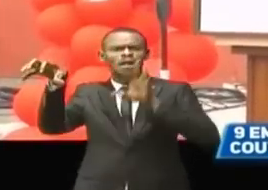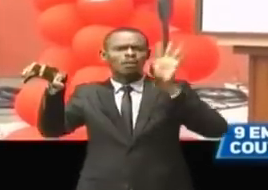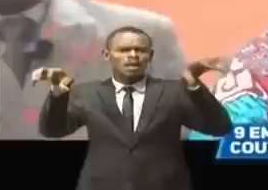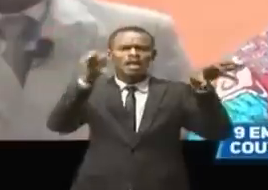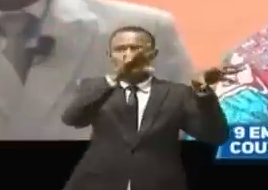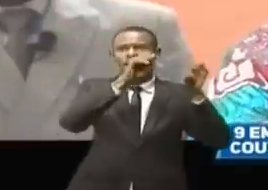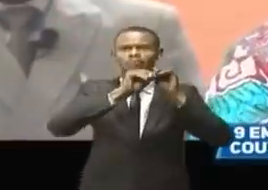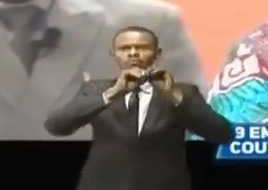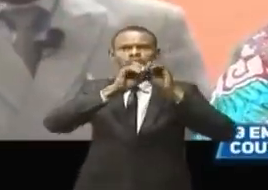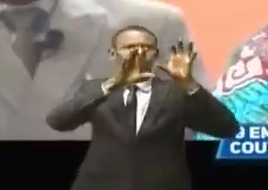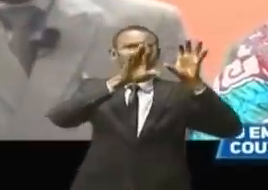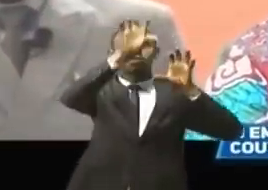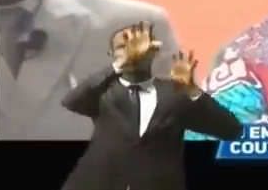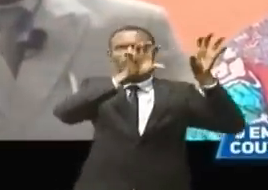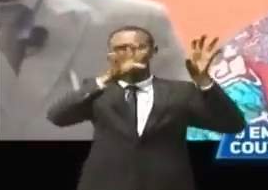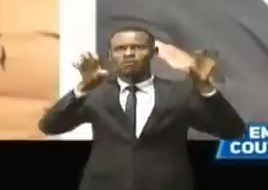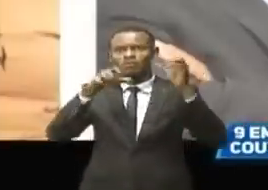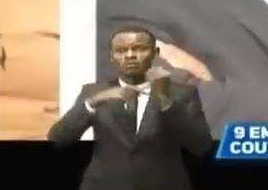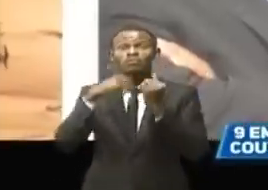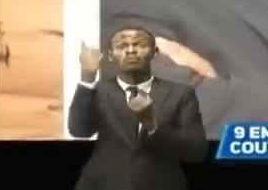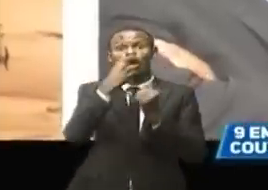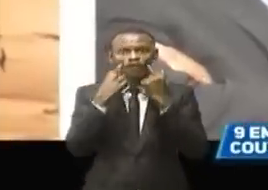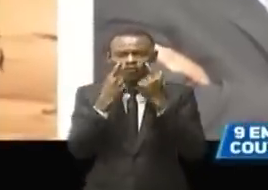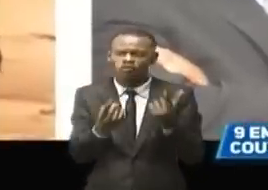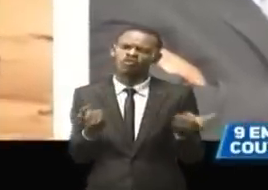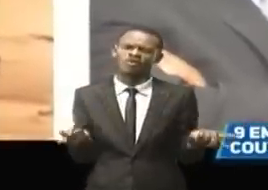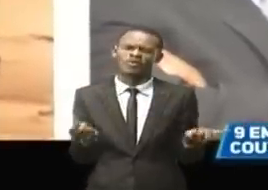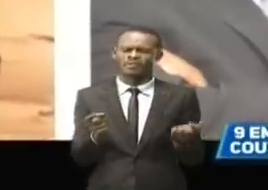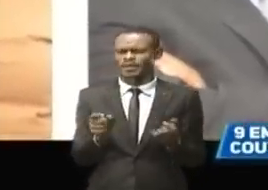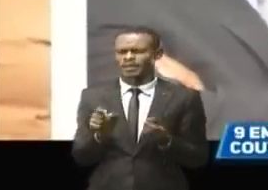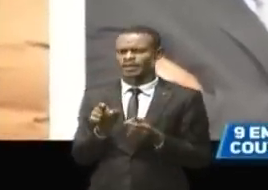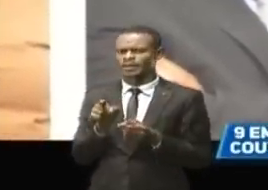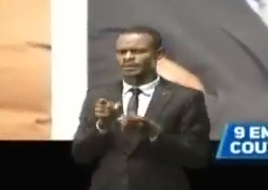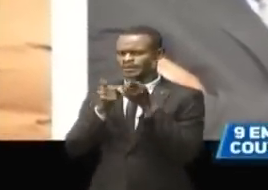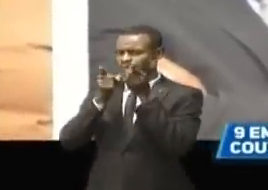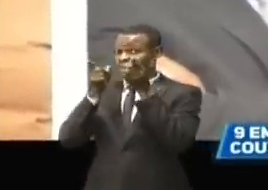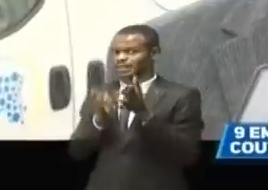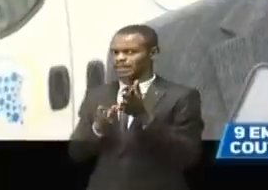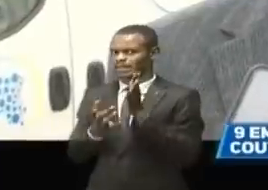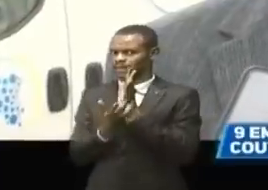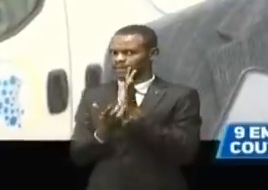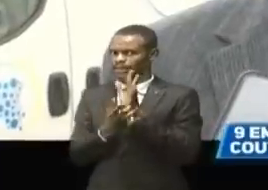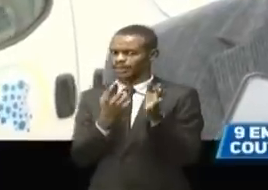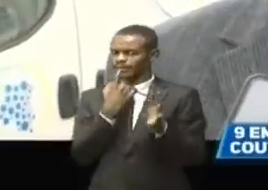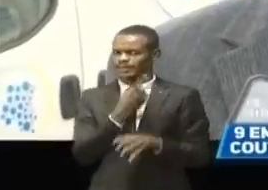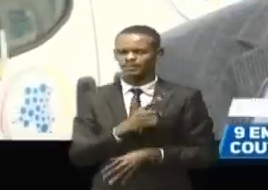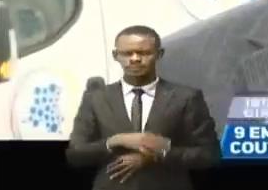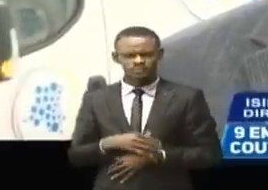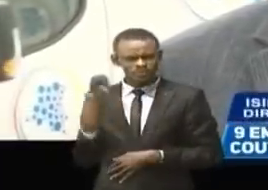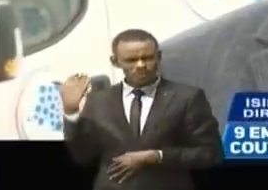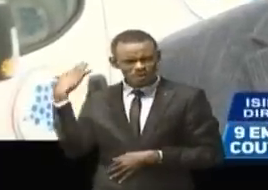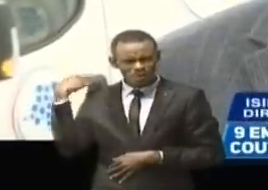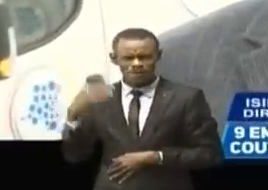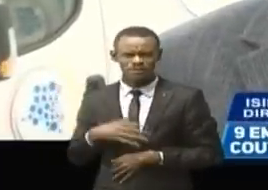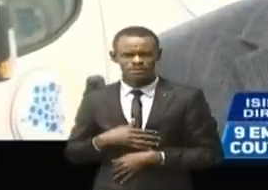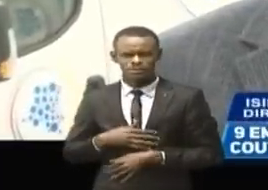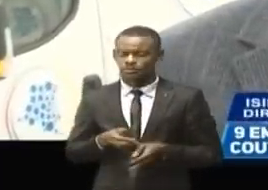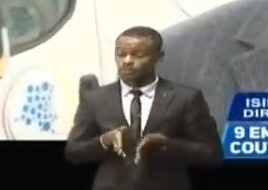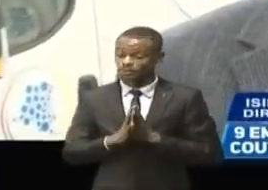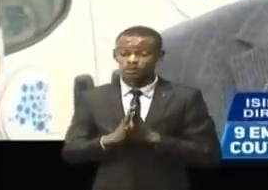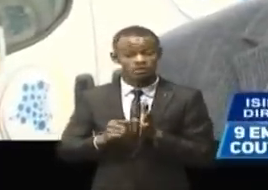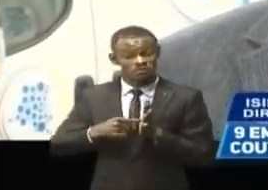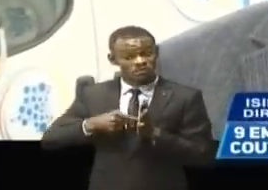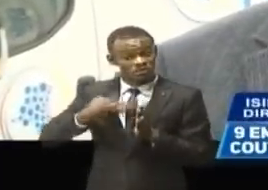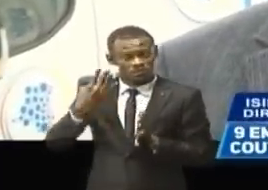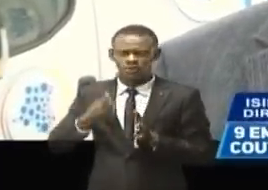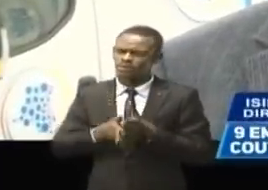s'est dit rassuré par cette acquisition. Ce matériel avait été demandé plusieurs fois par les différents États pour dire est-ce que la RTNC sera en